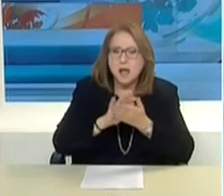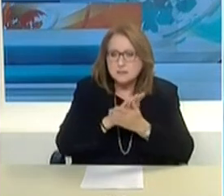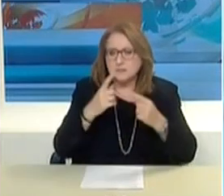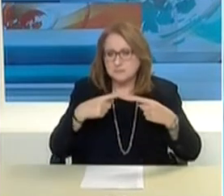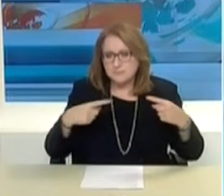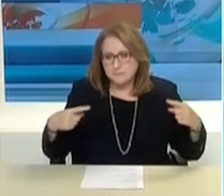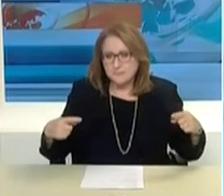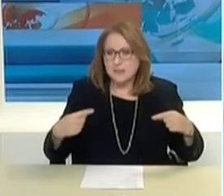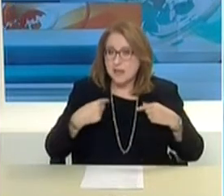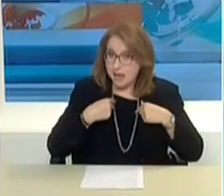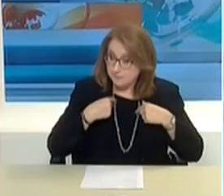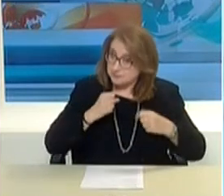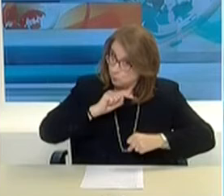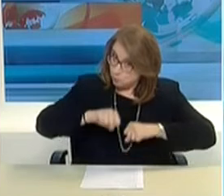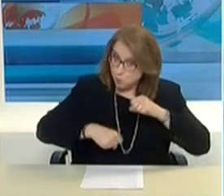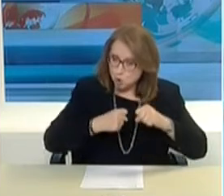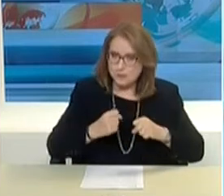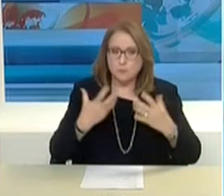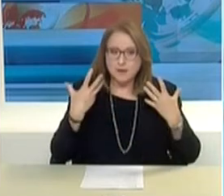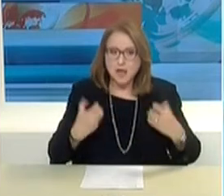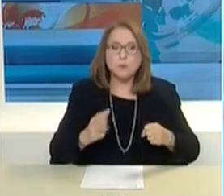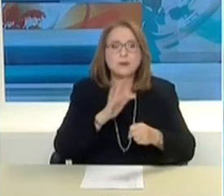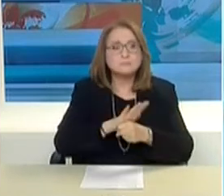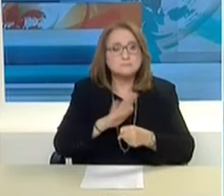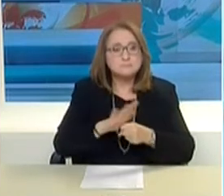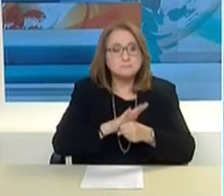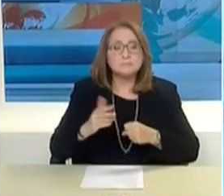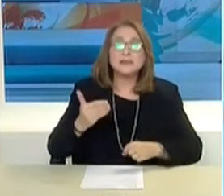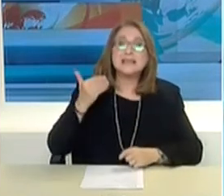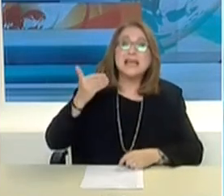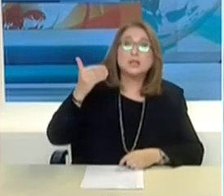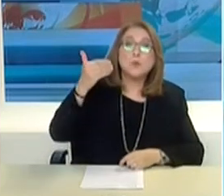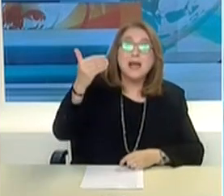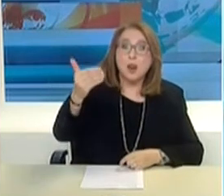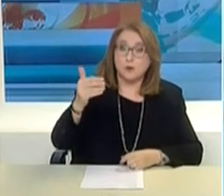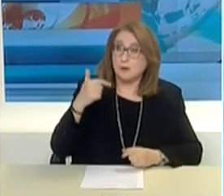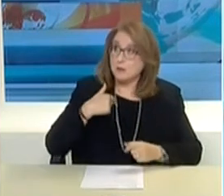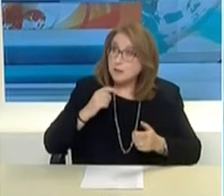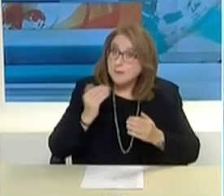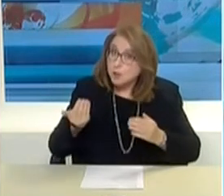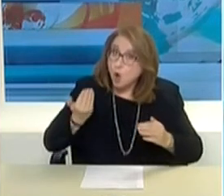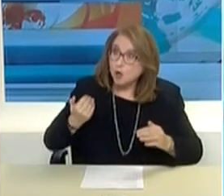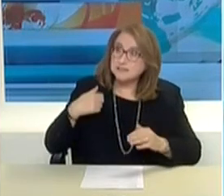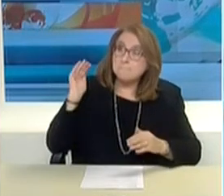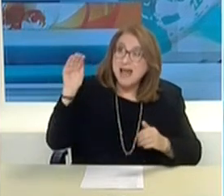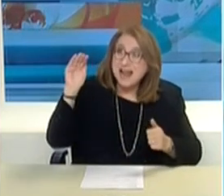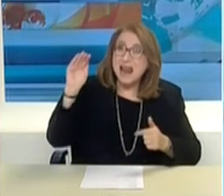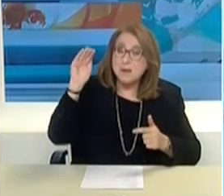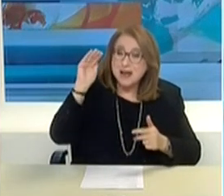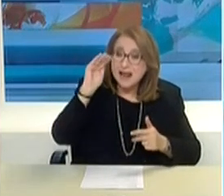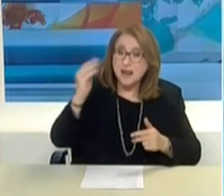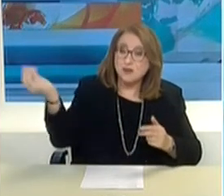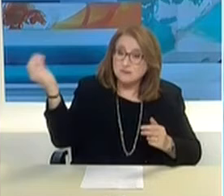ελληνική πολιτεία διασφαλίζουμε μελλοντικές παραγγελίες προκειμένου να έχουμε